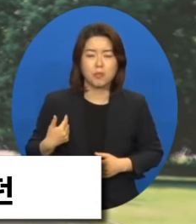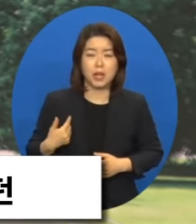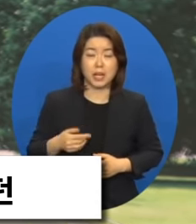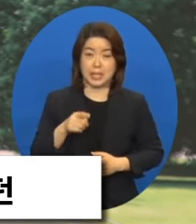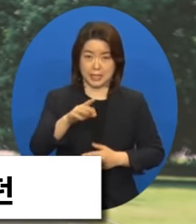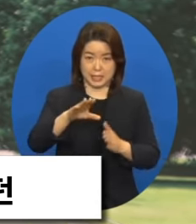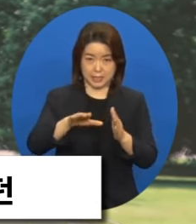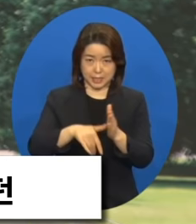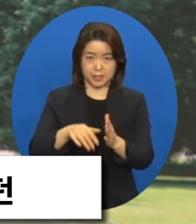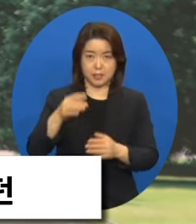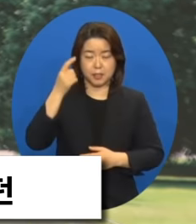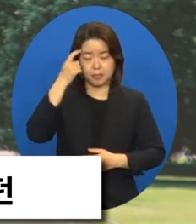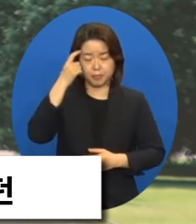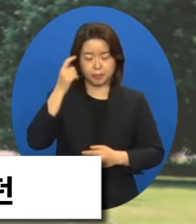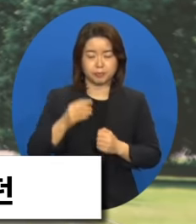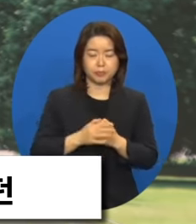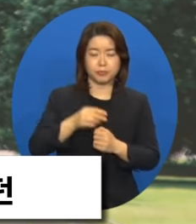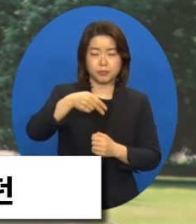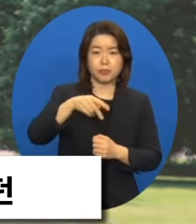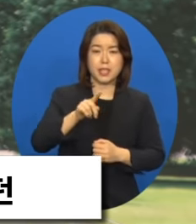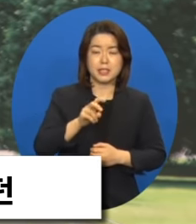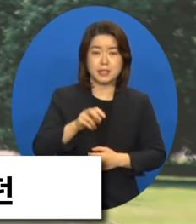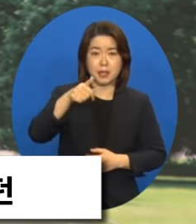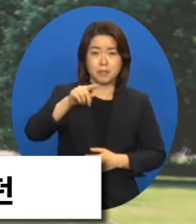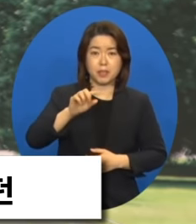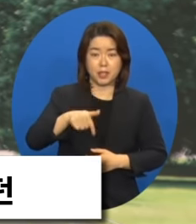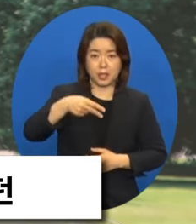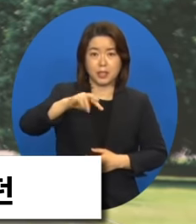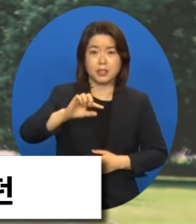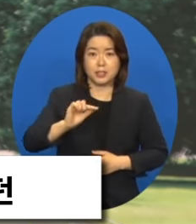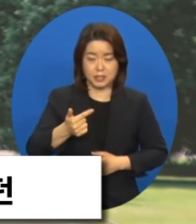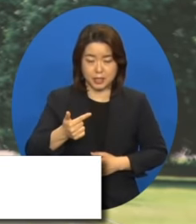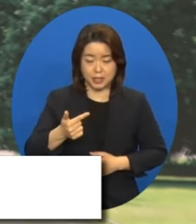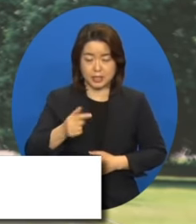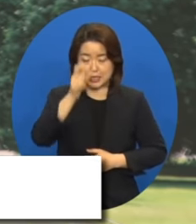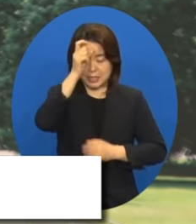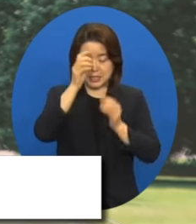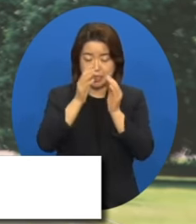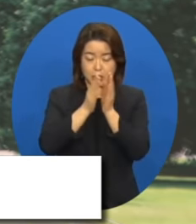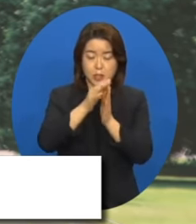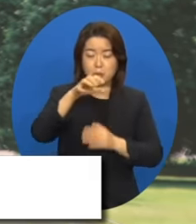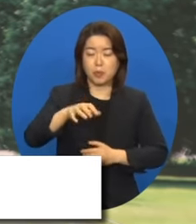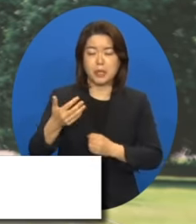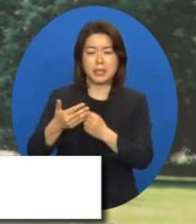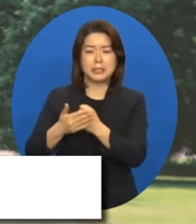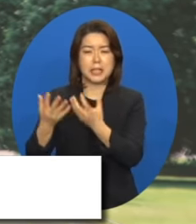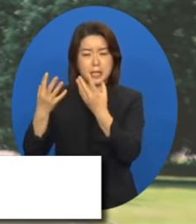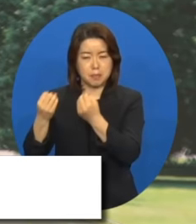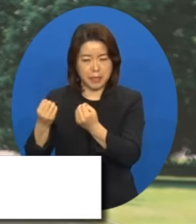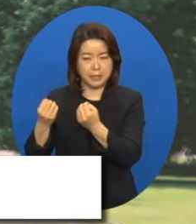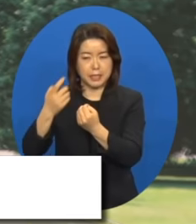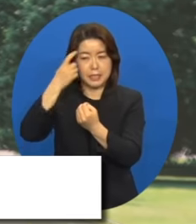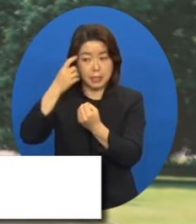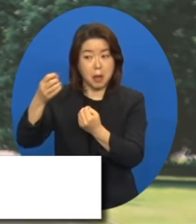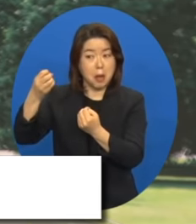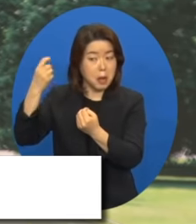그때 삼각산 기도원에 은혜가 있다는 이야기를 들었던 기억이 나서 삼각산 기도원에